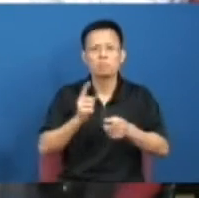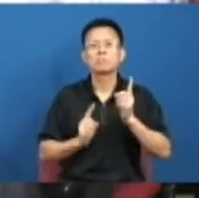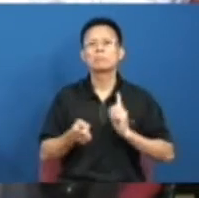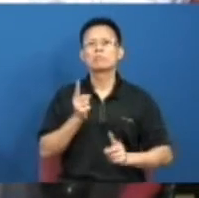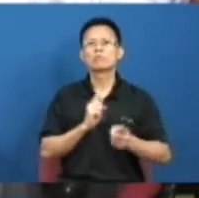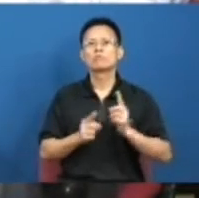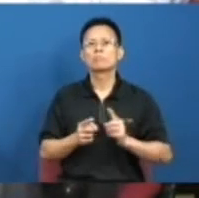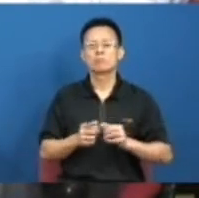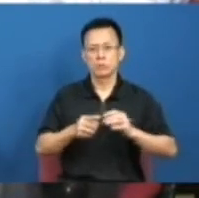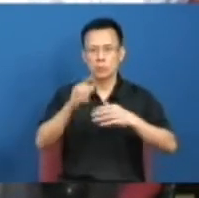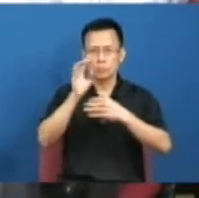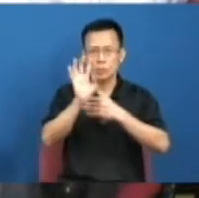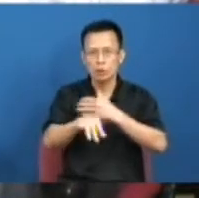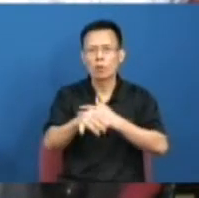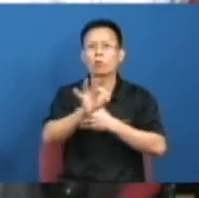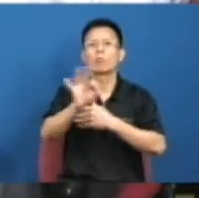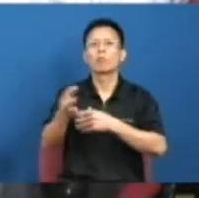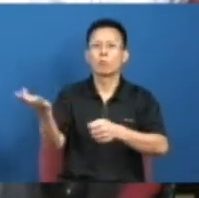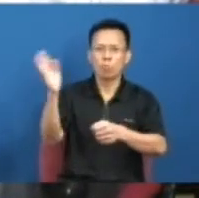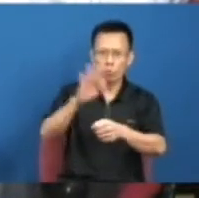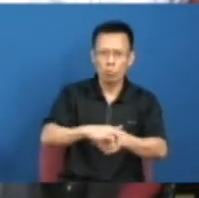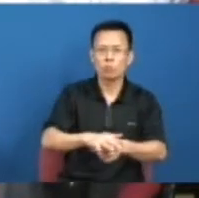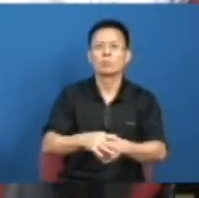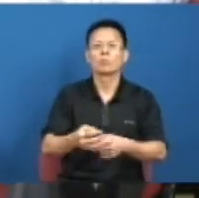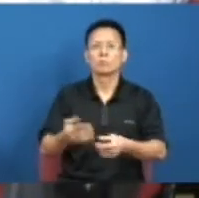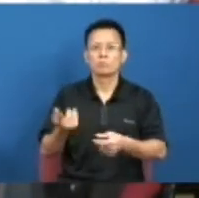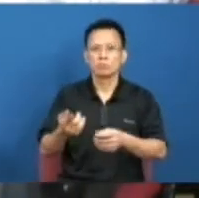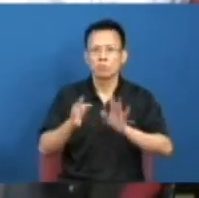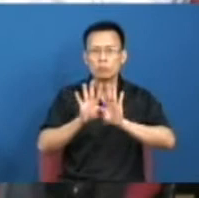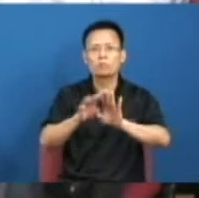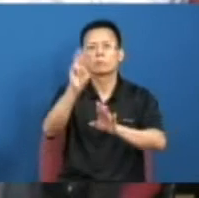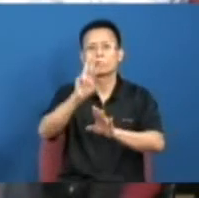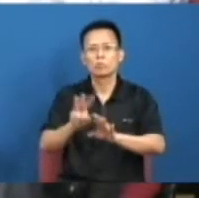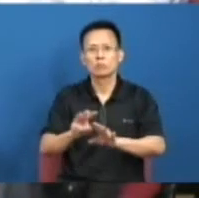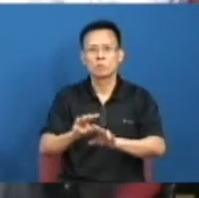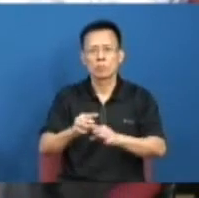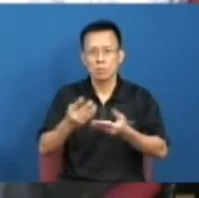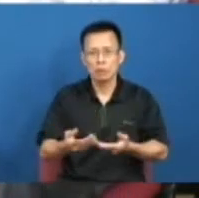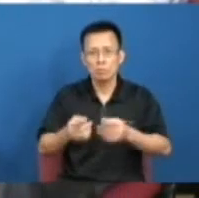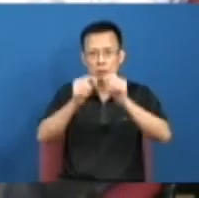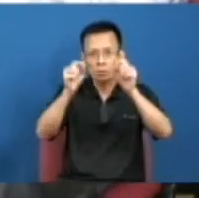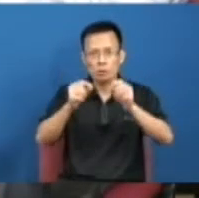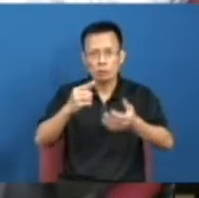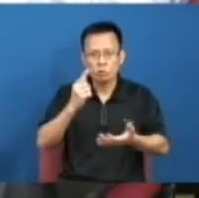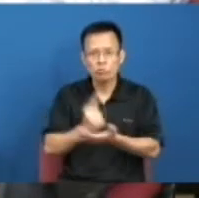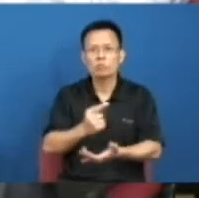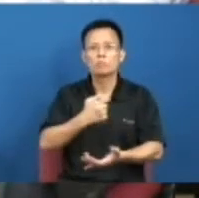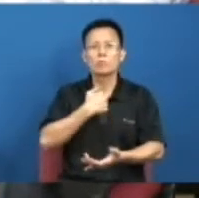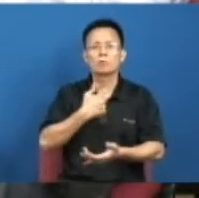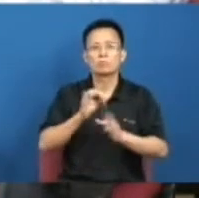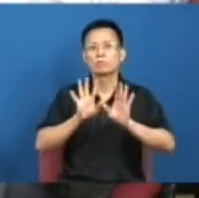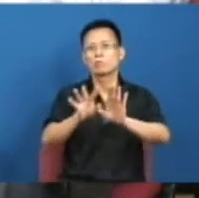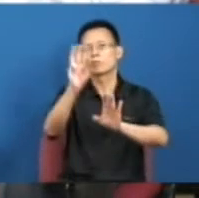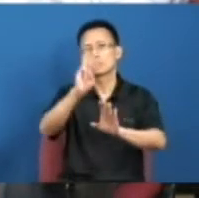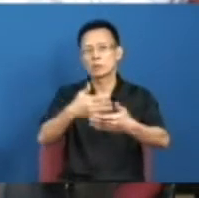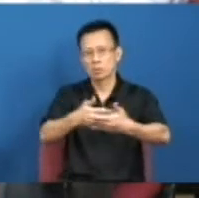翻好佢，然後先做防水，呢個係好緊要嘅，呢個做防水之前嘅